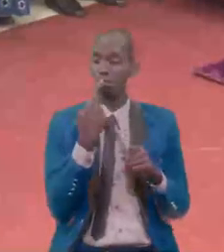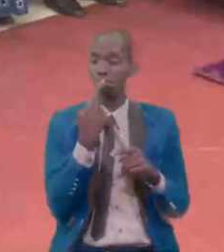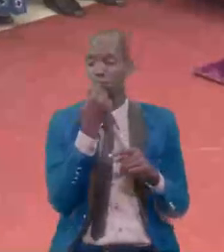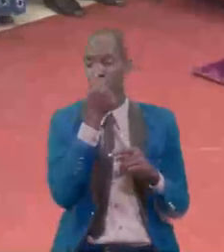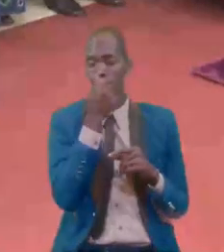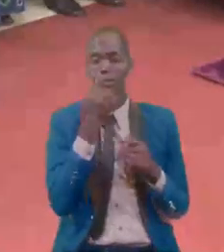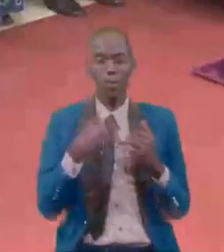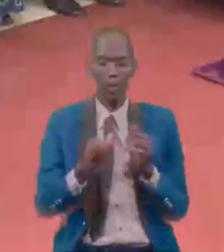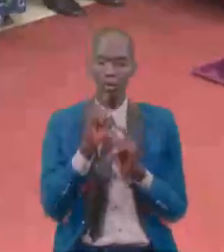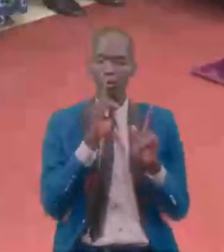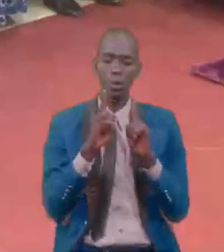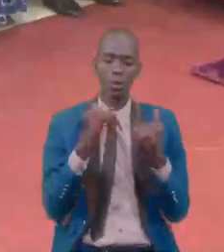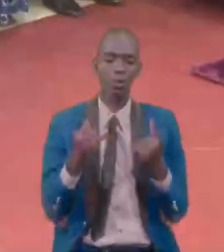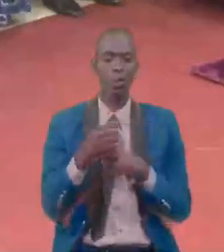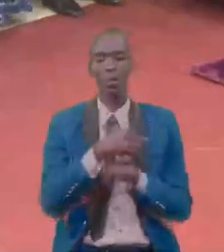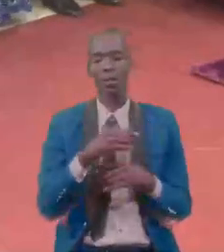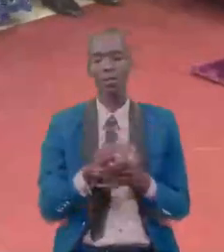Les muets parlent ce jour.